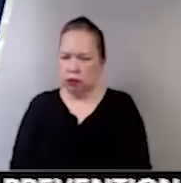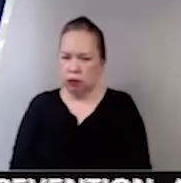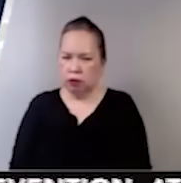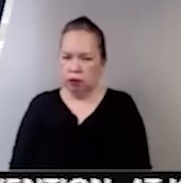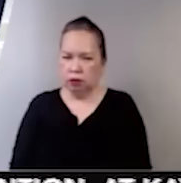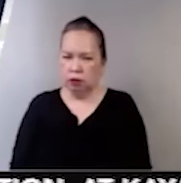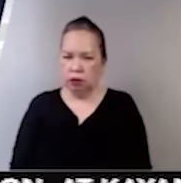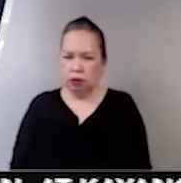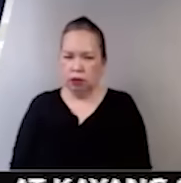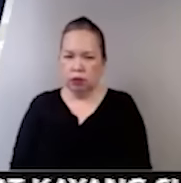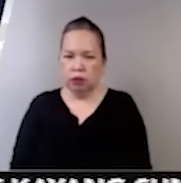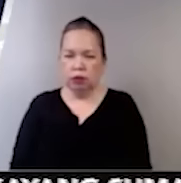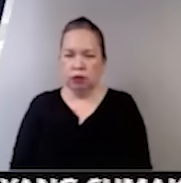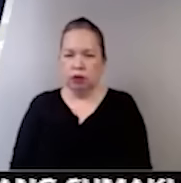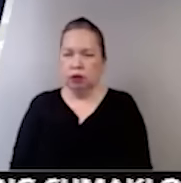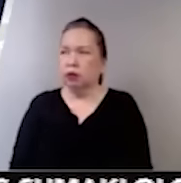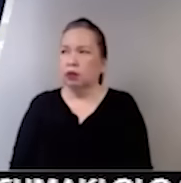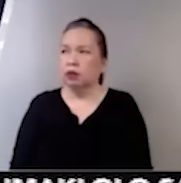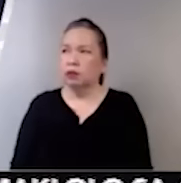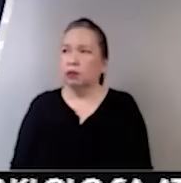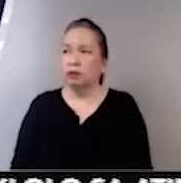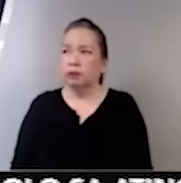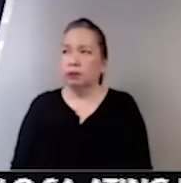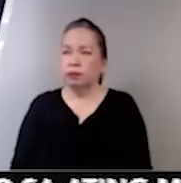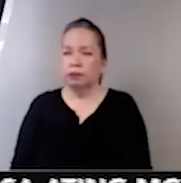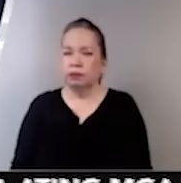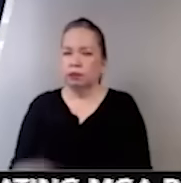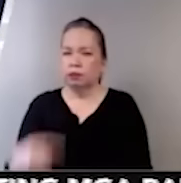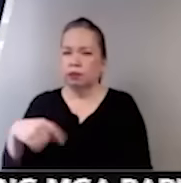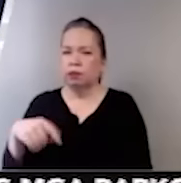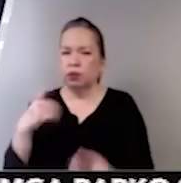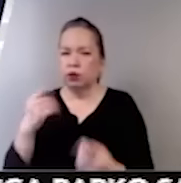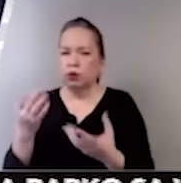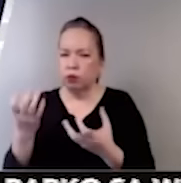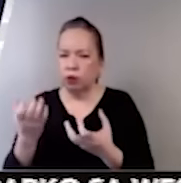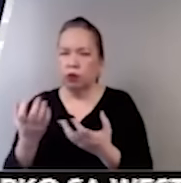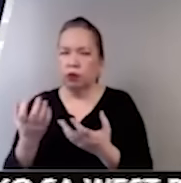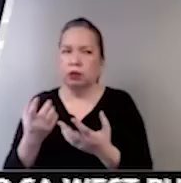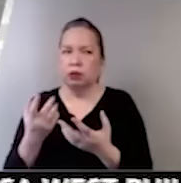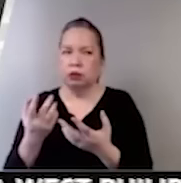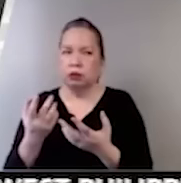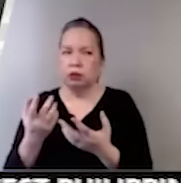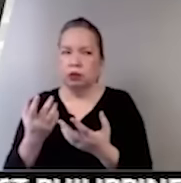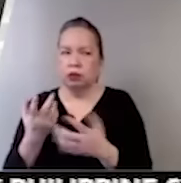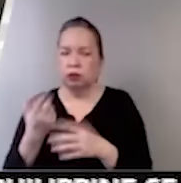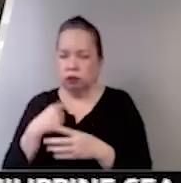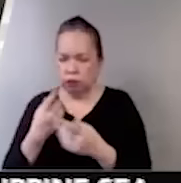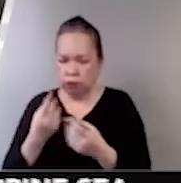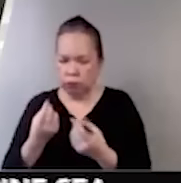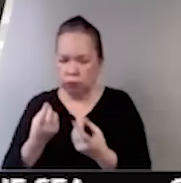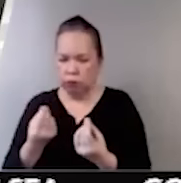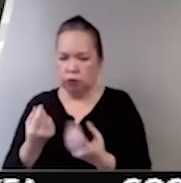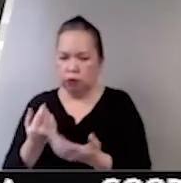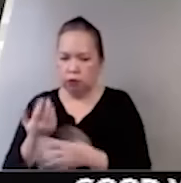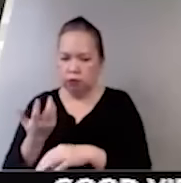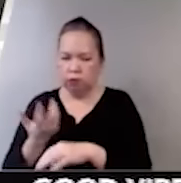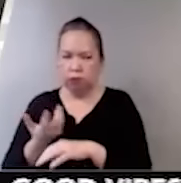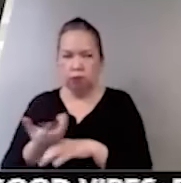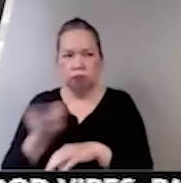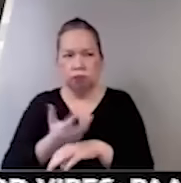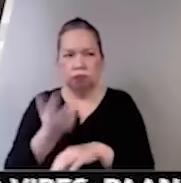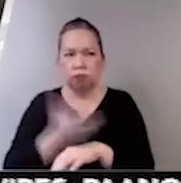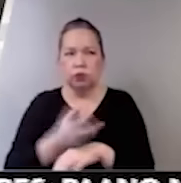Kasi nga po yung nangyari po sa akin po, yung parang maabawi po ba sa nangyari sa akin sa pang-scam po. Para mapacify yung victim na hindi na